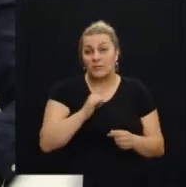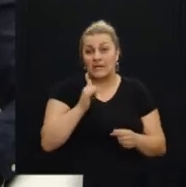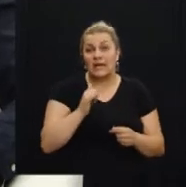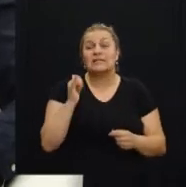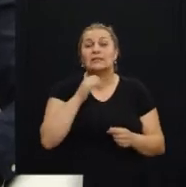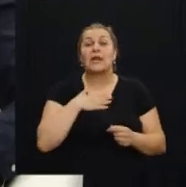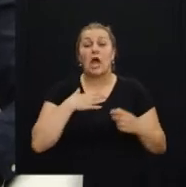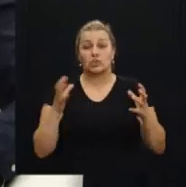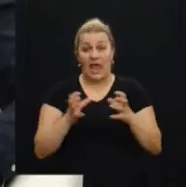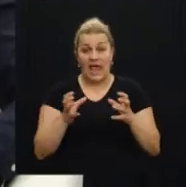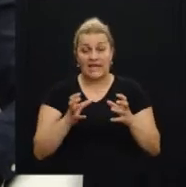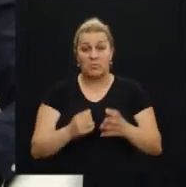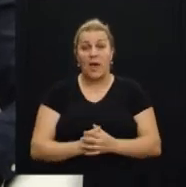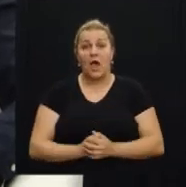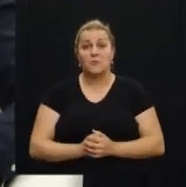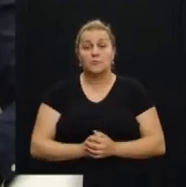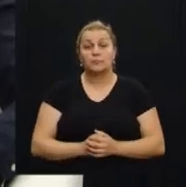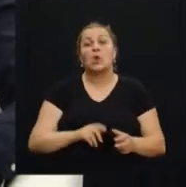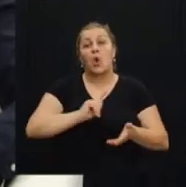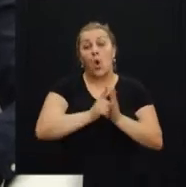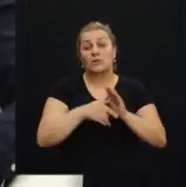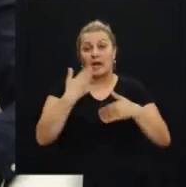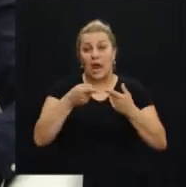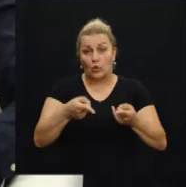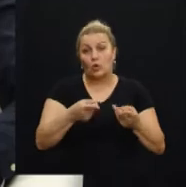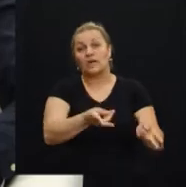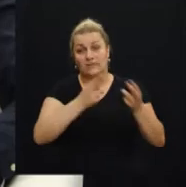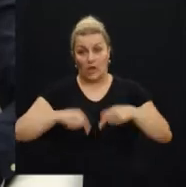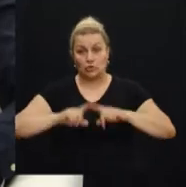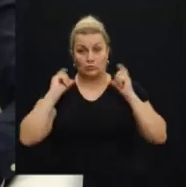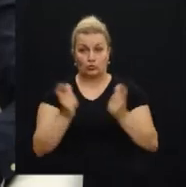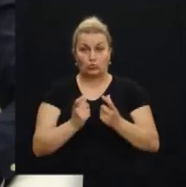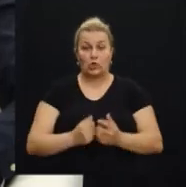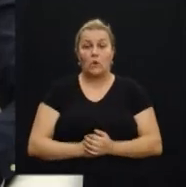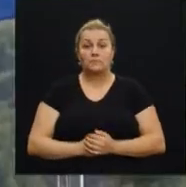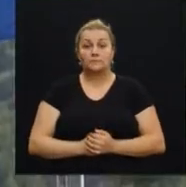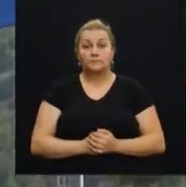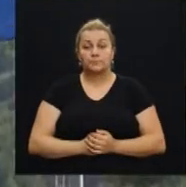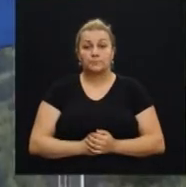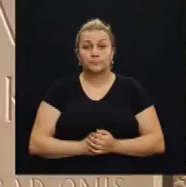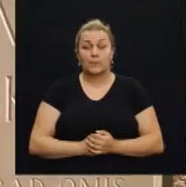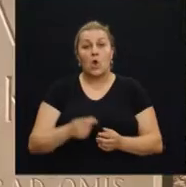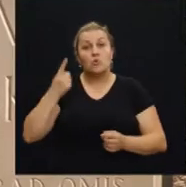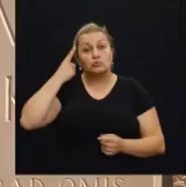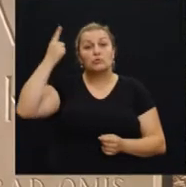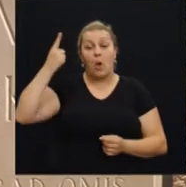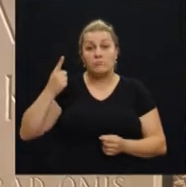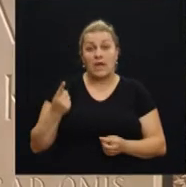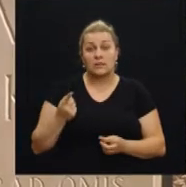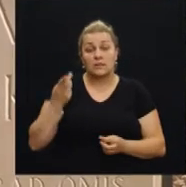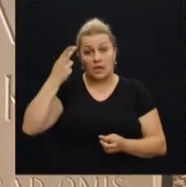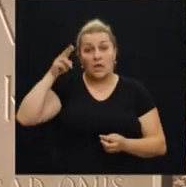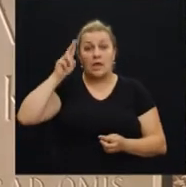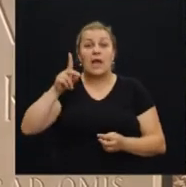snimila je naša ekipa, pa se odmah nakon toga vraćamo u studiju. U spomen na poginule